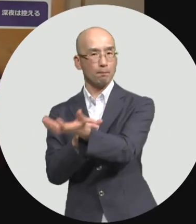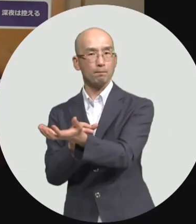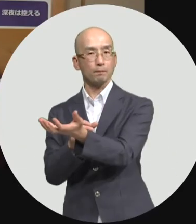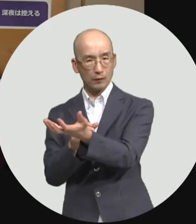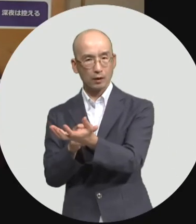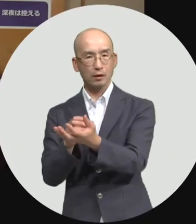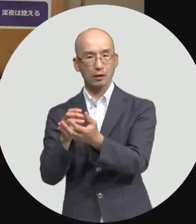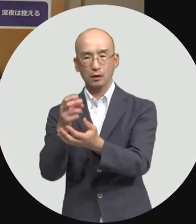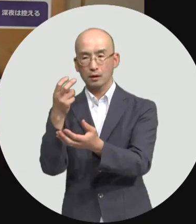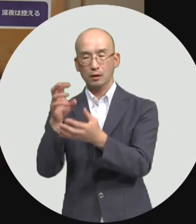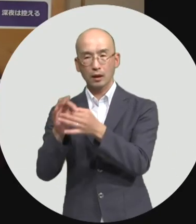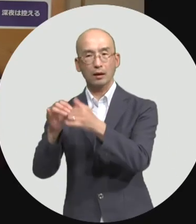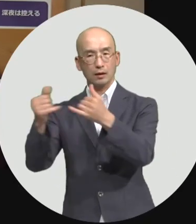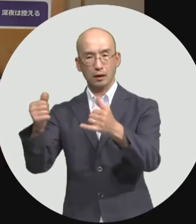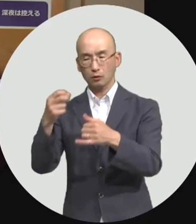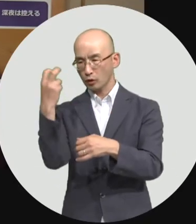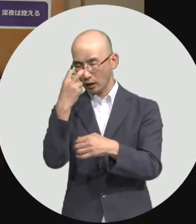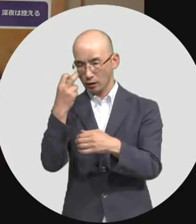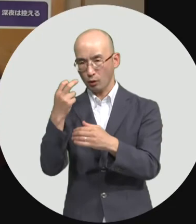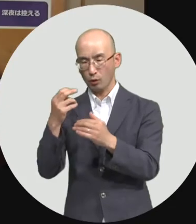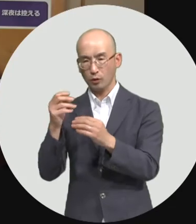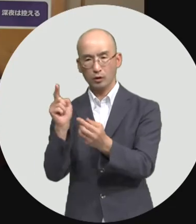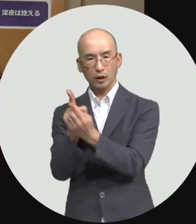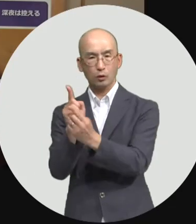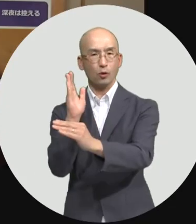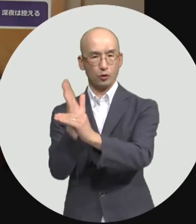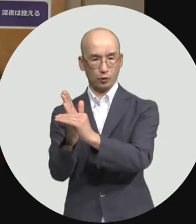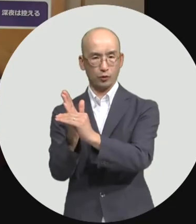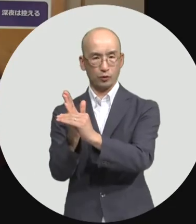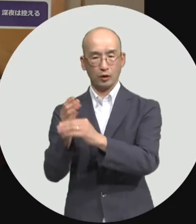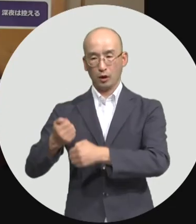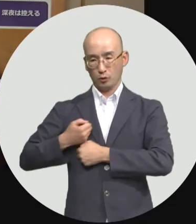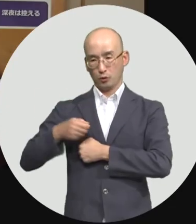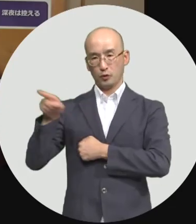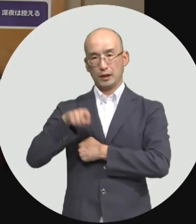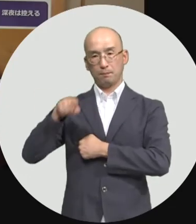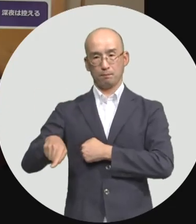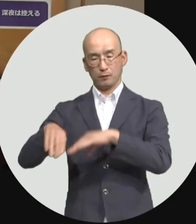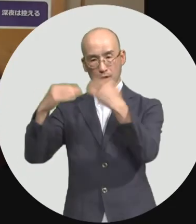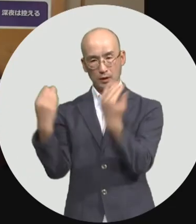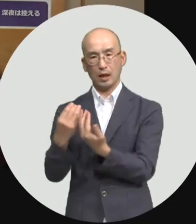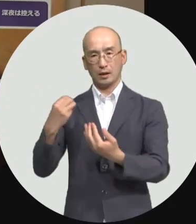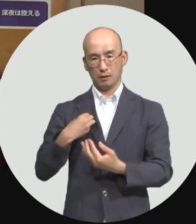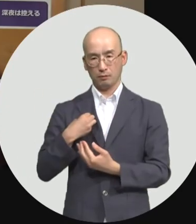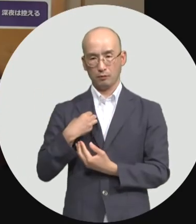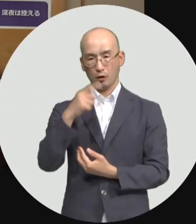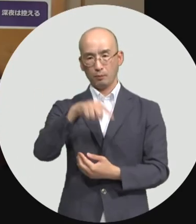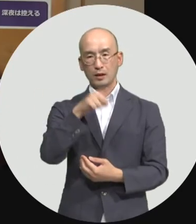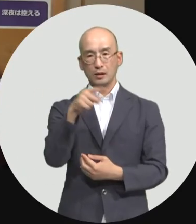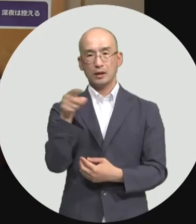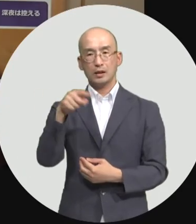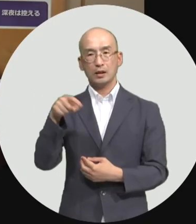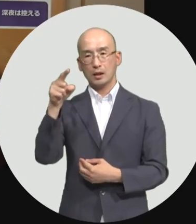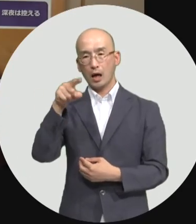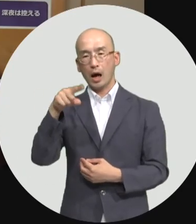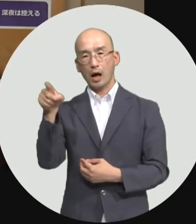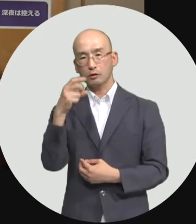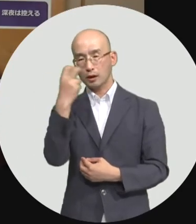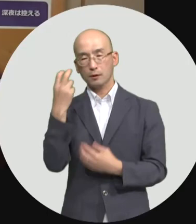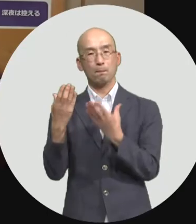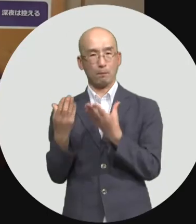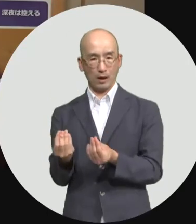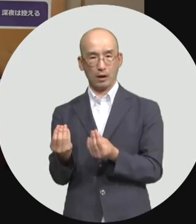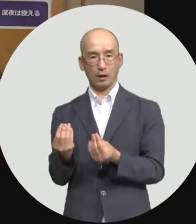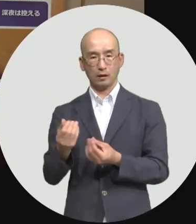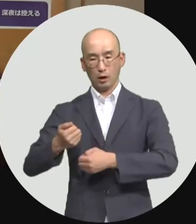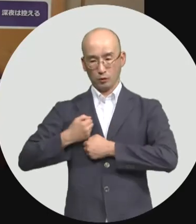進めるなどの対応を進めており、まあ、軍人については全員の PCR 検査が実施され、また軍属に対します PCR 検査